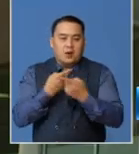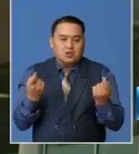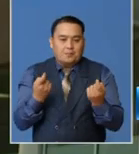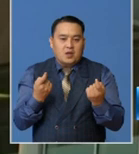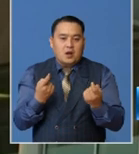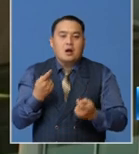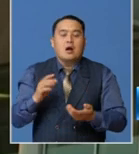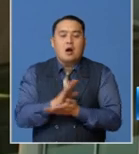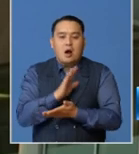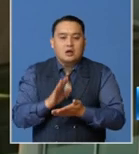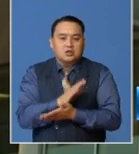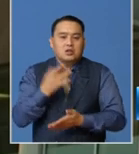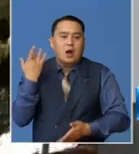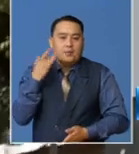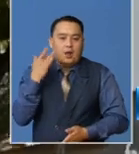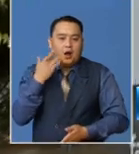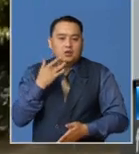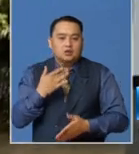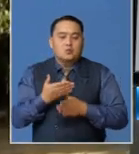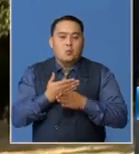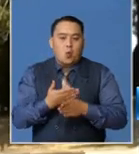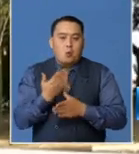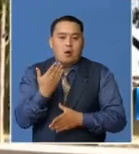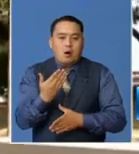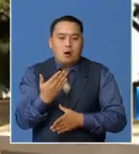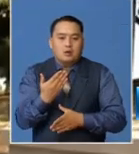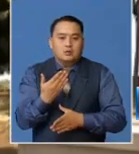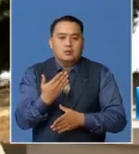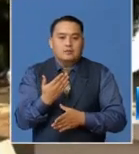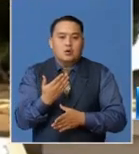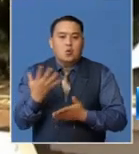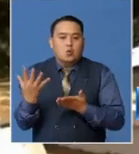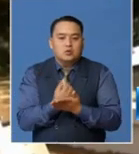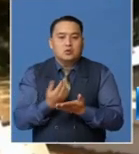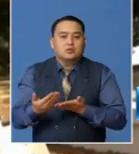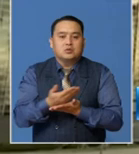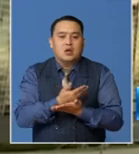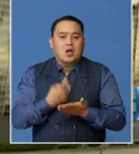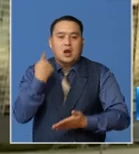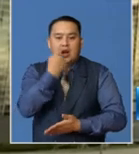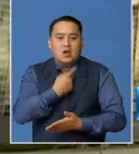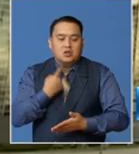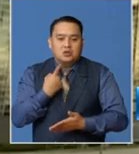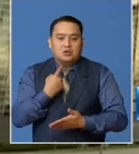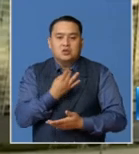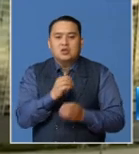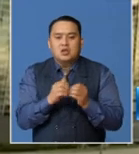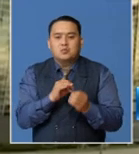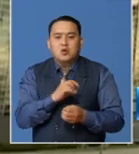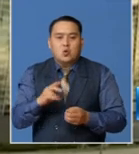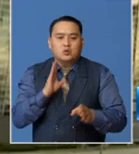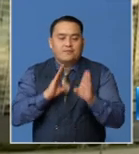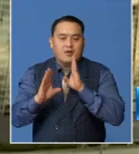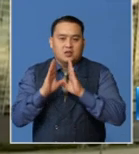нью-йорк таймс сообщила что благодаря этому комбриг аналитика удалось собрать личные данные десятков миллионов пользователь